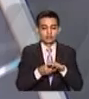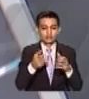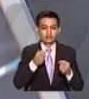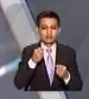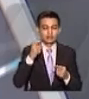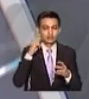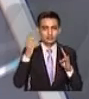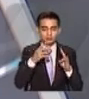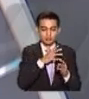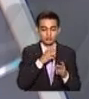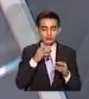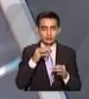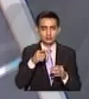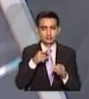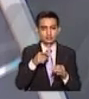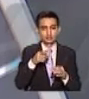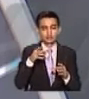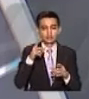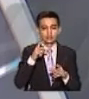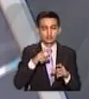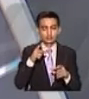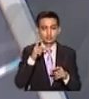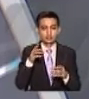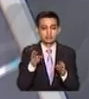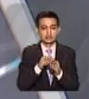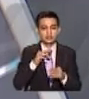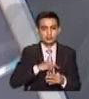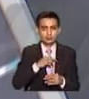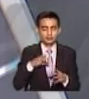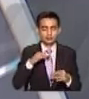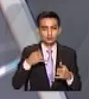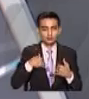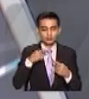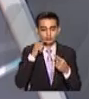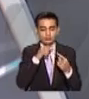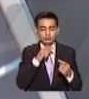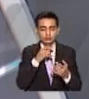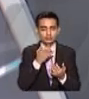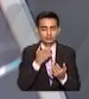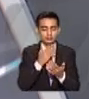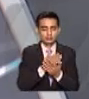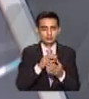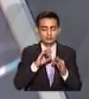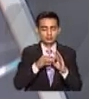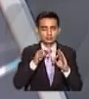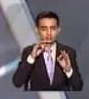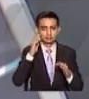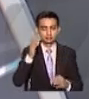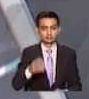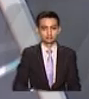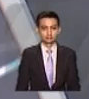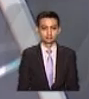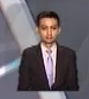их мнению, руководителя подставили завистники. А вот учителя категорически с этим не согласны. Подробности в материале